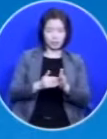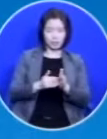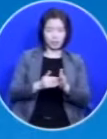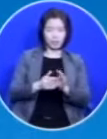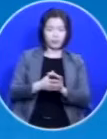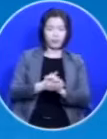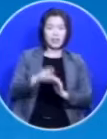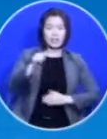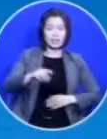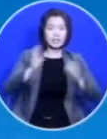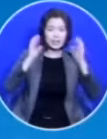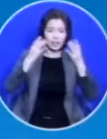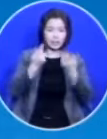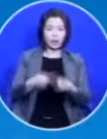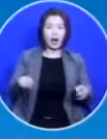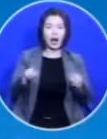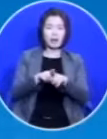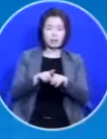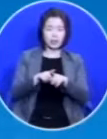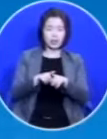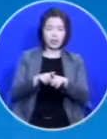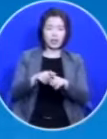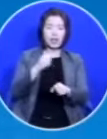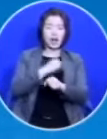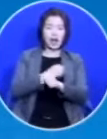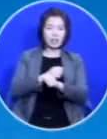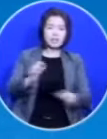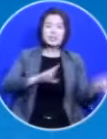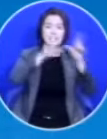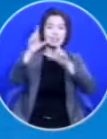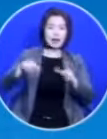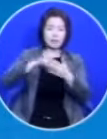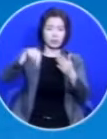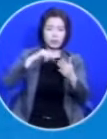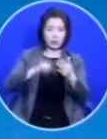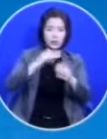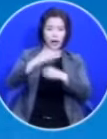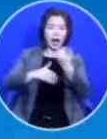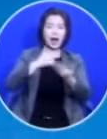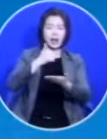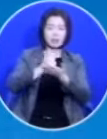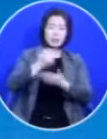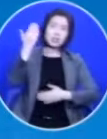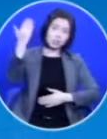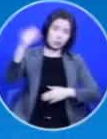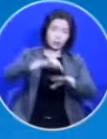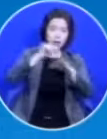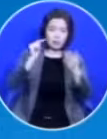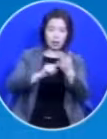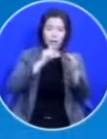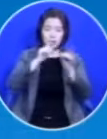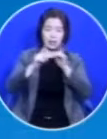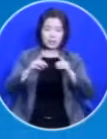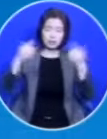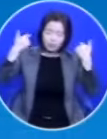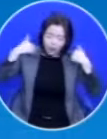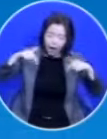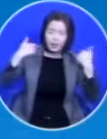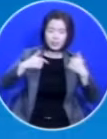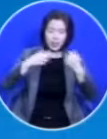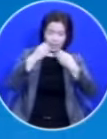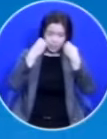받았다이 아이들과 함께 하는 삶 속에서 하나님은 그분의 마음과 말씀을 날마다